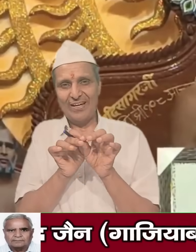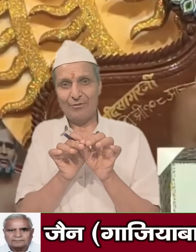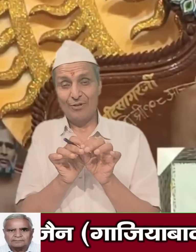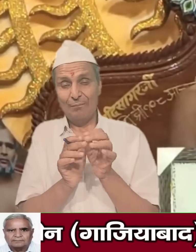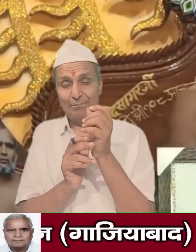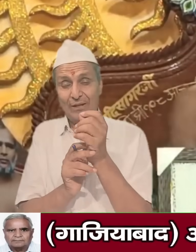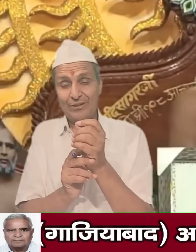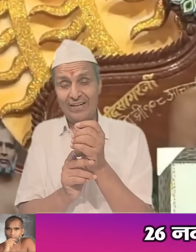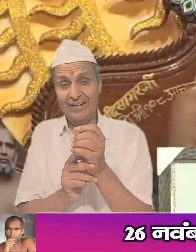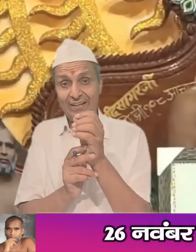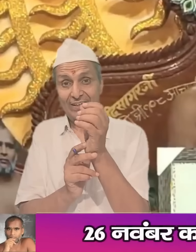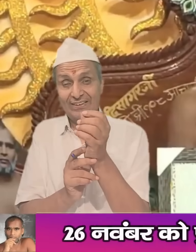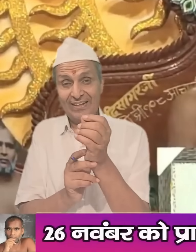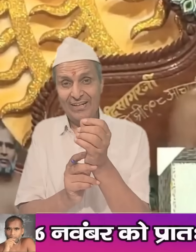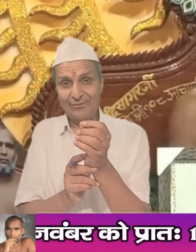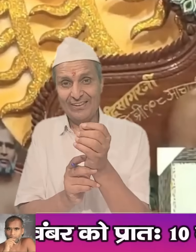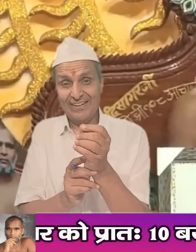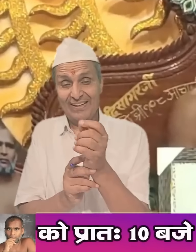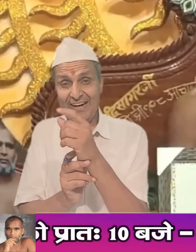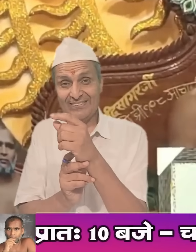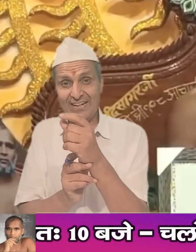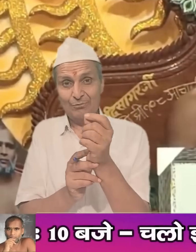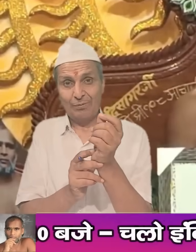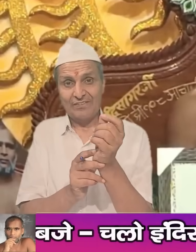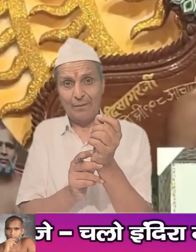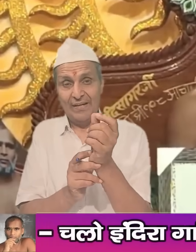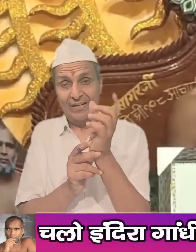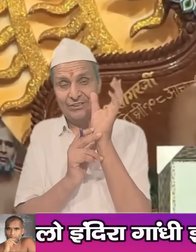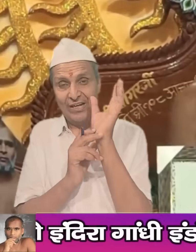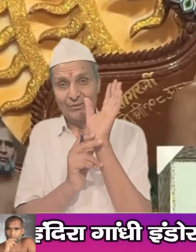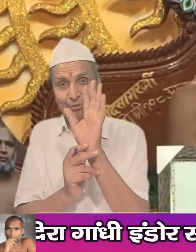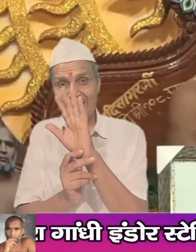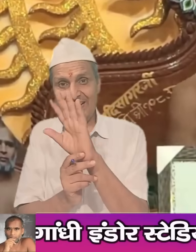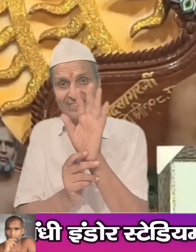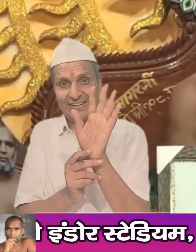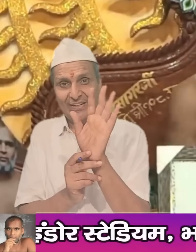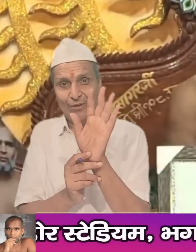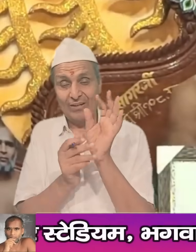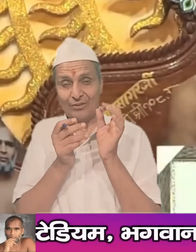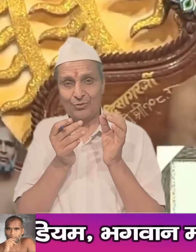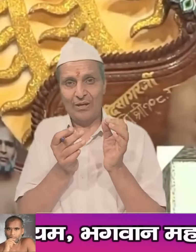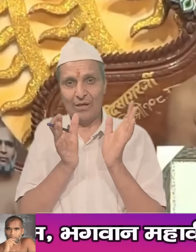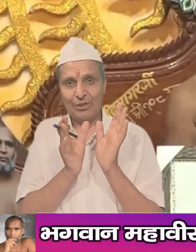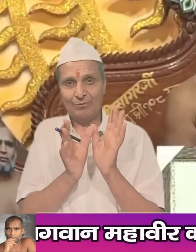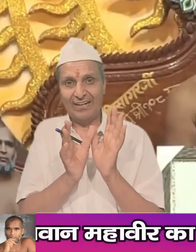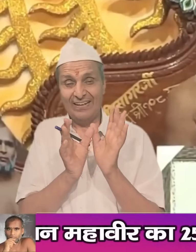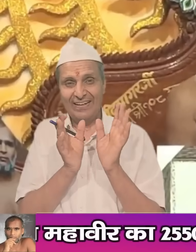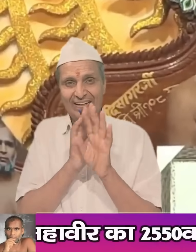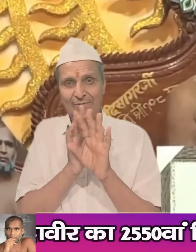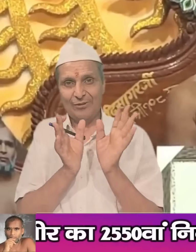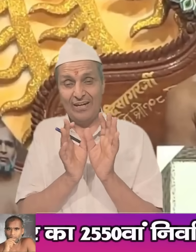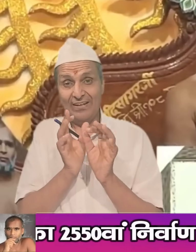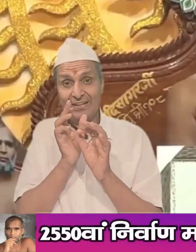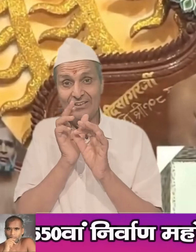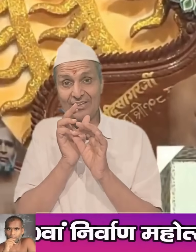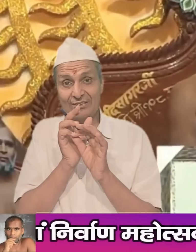सा इनको सुनाएंगे आपको, पर पहले तो दिखाएं इतना ही नहीं हुआ था, ऐसा अद्भुत प्रवचन आपने शायद दुनिया ने आज तक नहीं देखा होगा। सुना होगा बहुत बार लेकिन